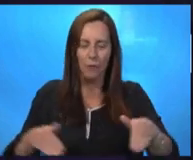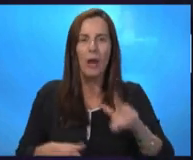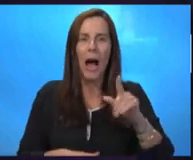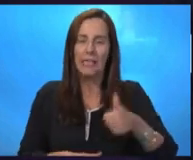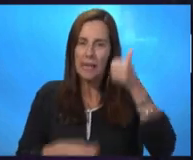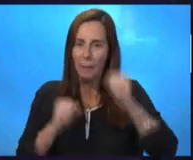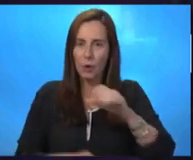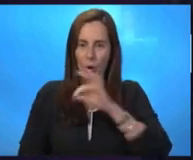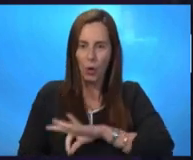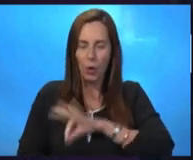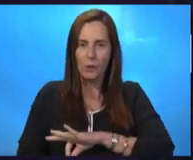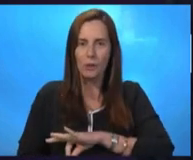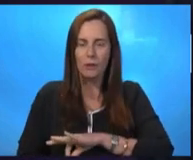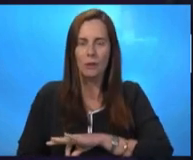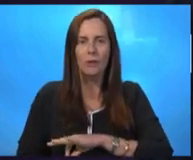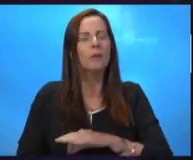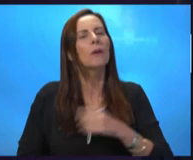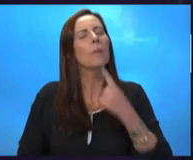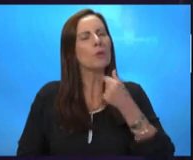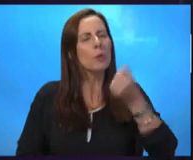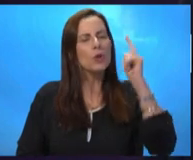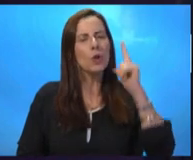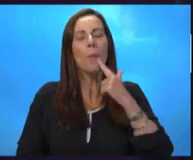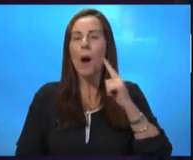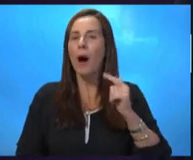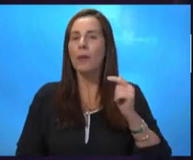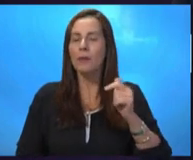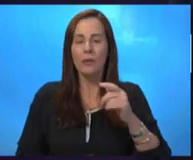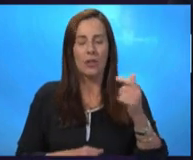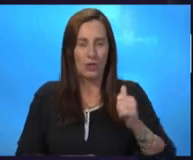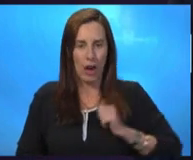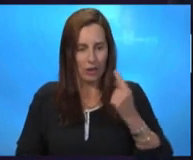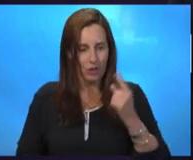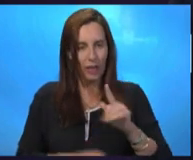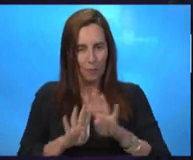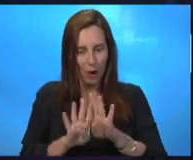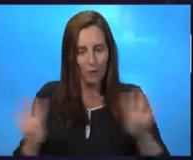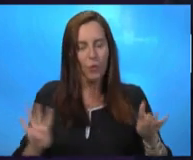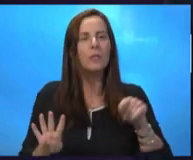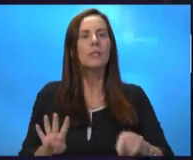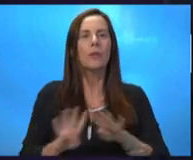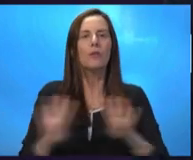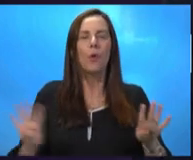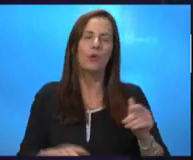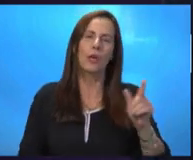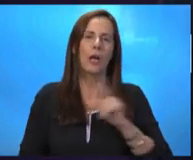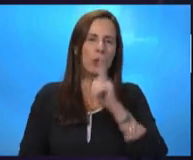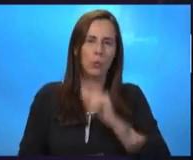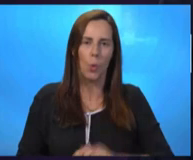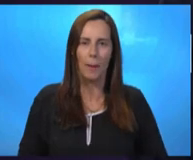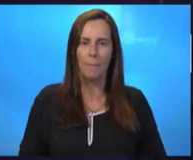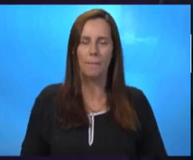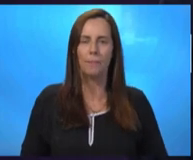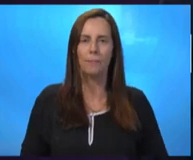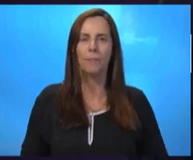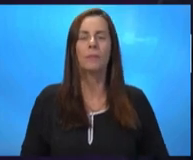למעשה מקעקע את המסר שהעביר שלשום, אז הוא אמר שהכוח החמוש היחיד שצריך להיות בגבול הוא של צבא סוריה.